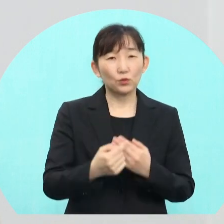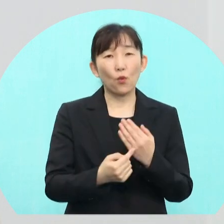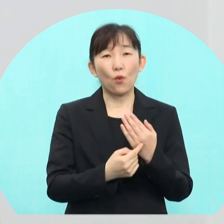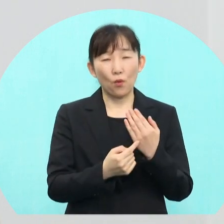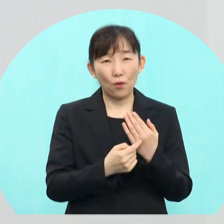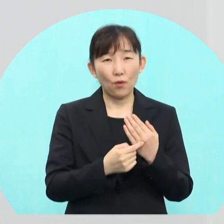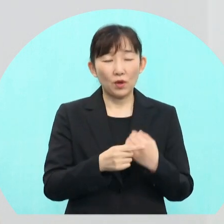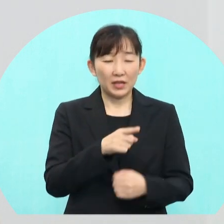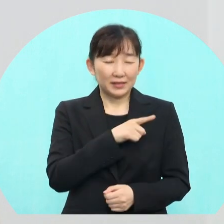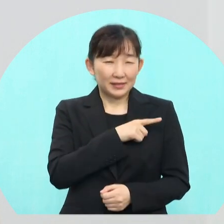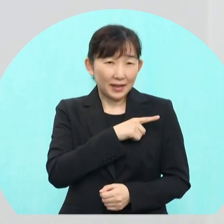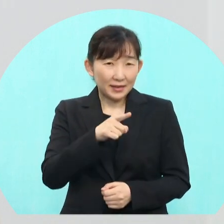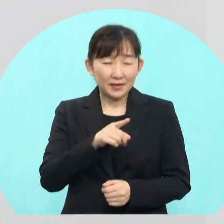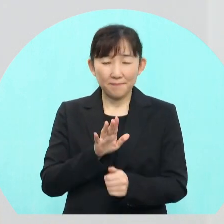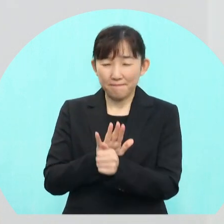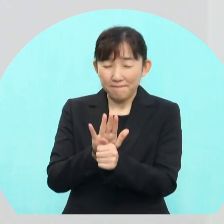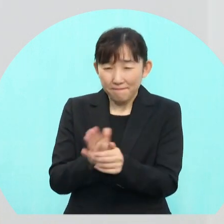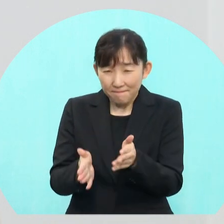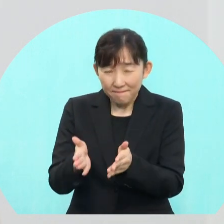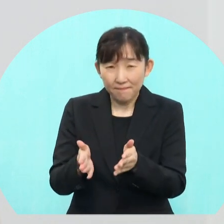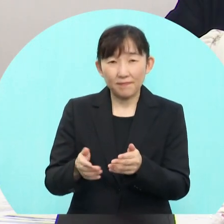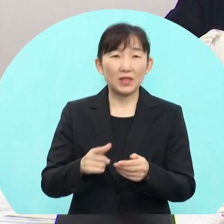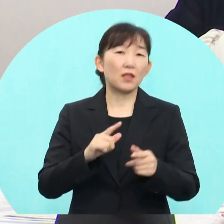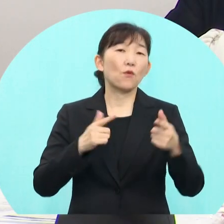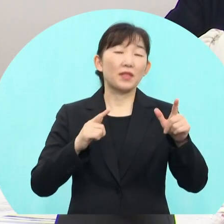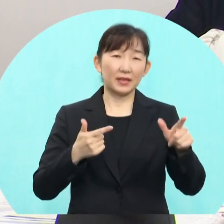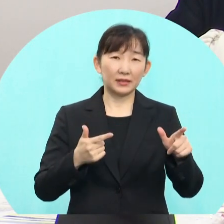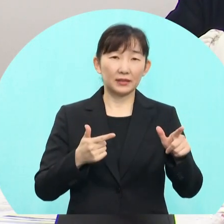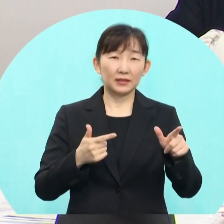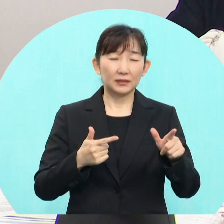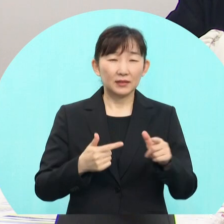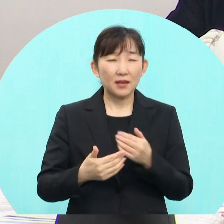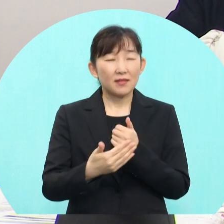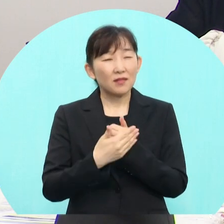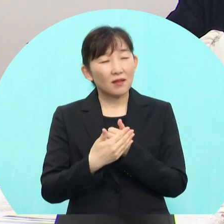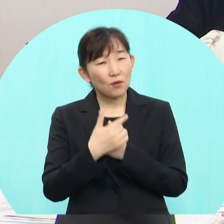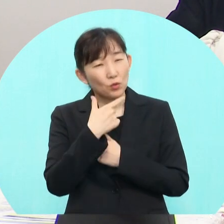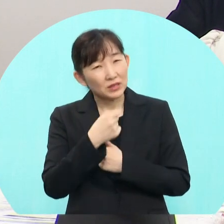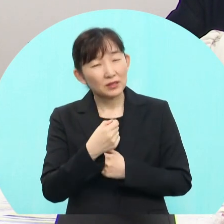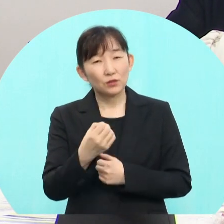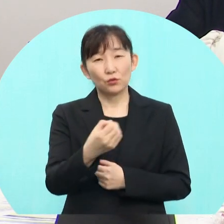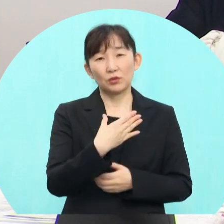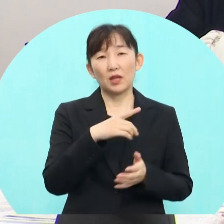を先走ってこうやるんじゃなくって手伝ってっていうところをちょっと